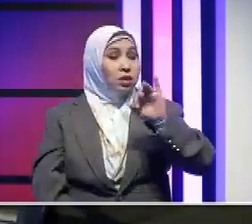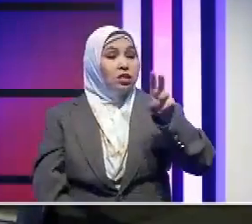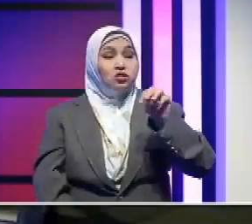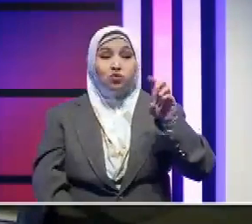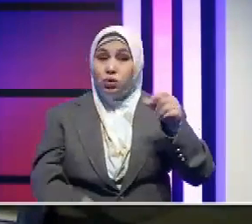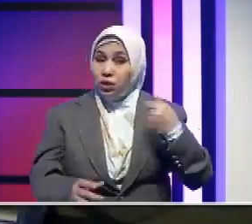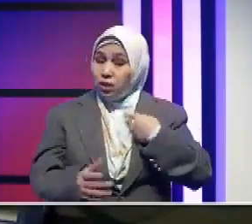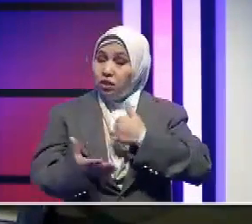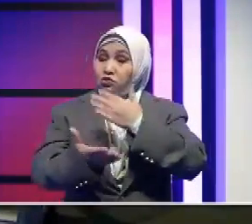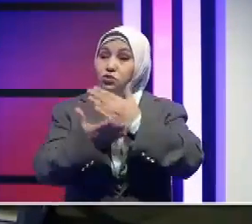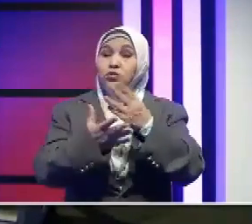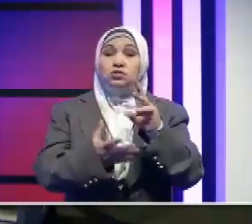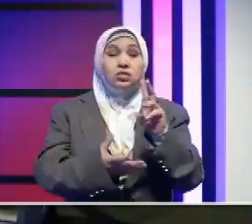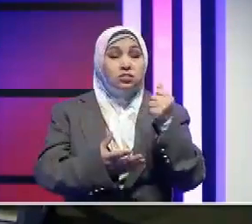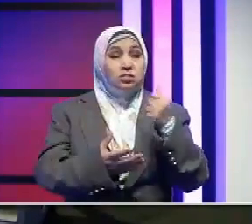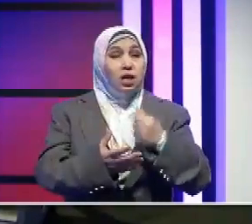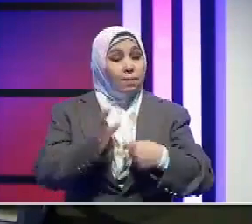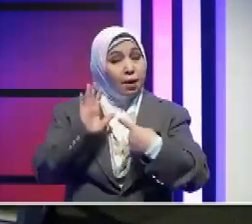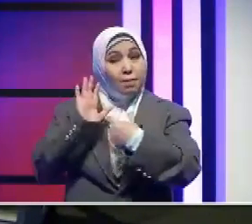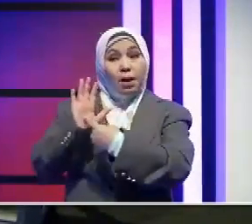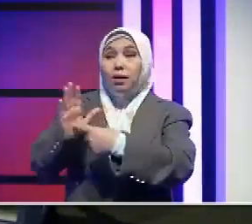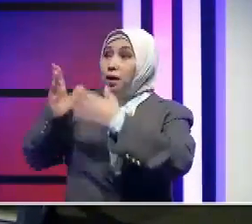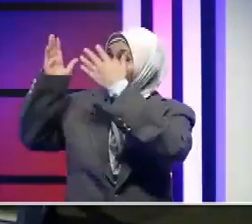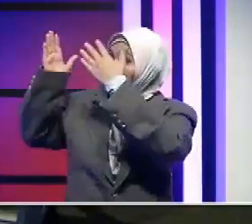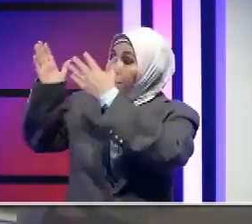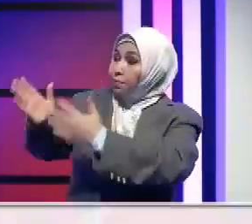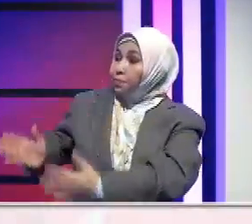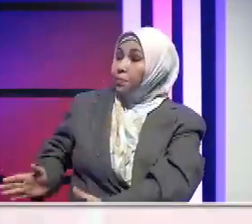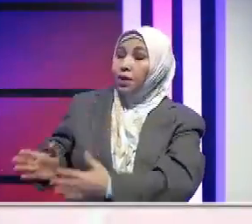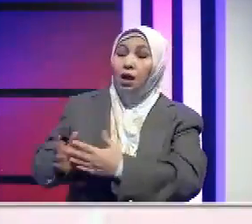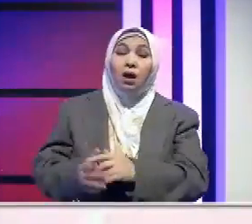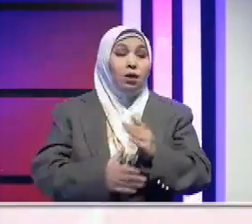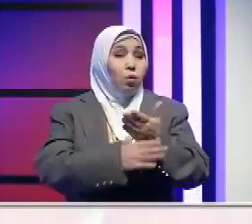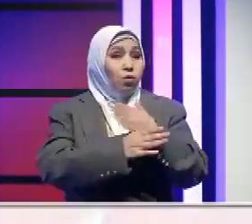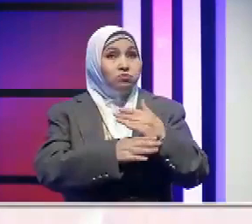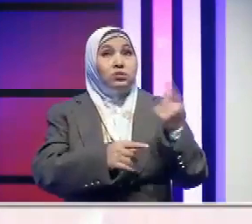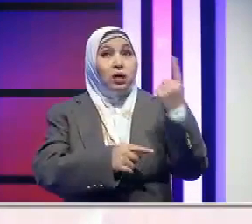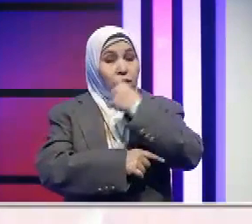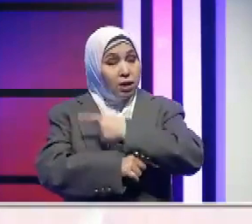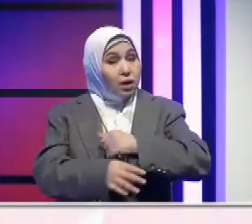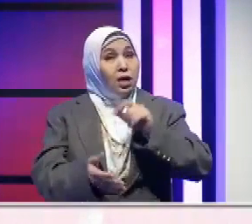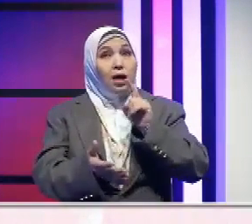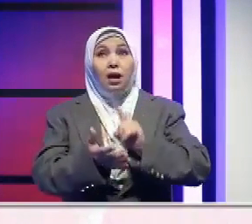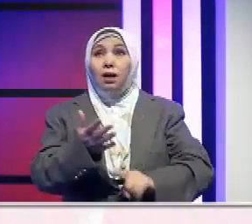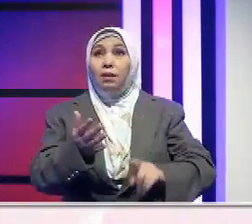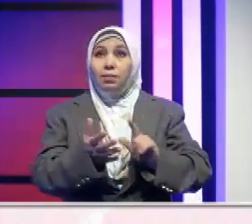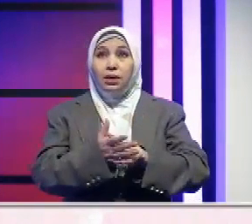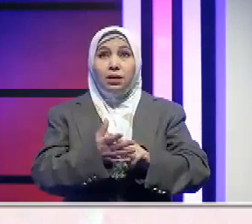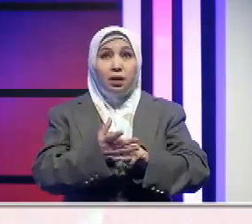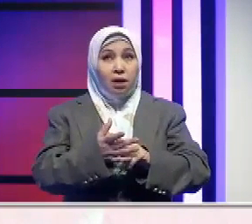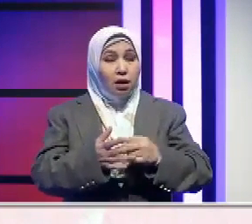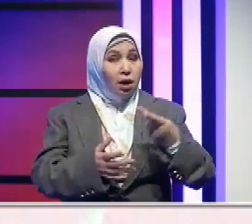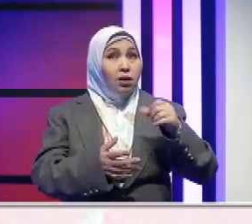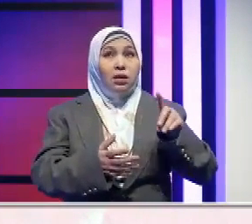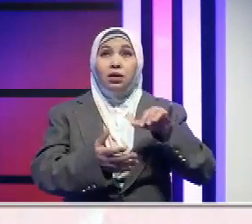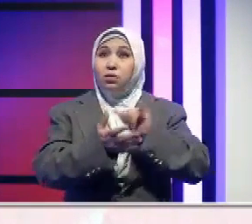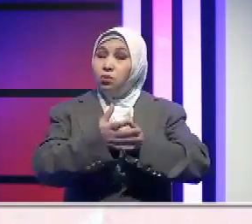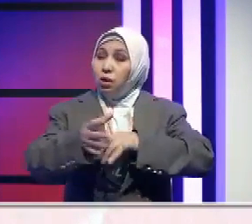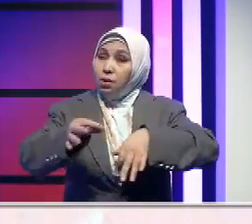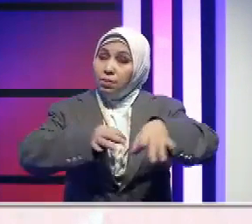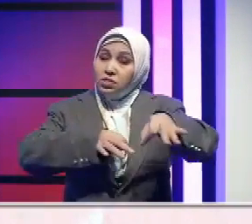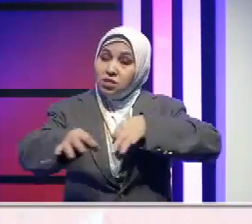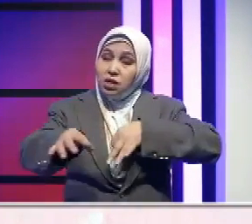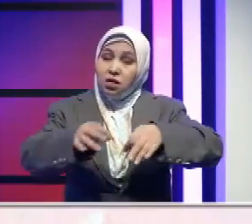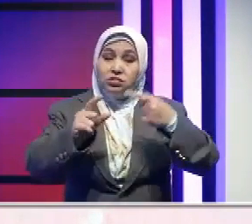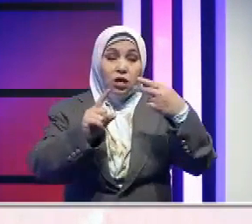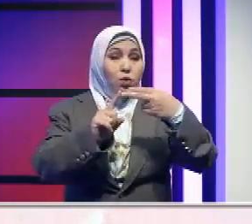Kita singgah sekejap paparan tajuk kita nak kongsi hari ini, nak ulang kaji apakah yang perlu diberi perhatian, iaitulah menjelaskan huruf